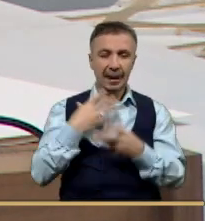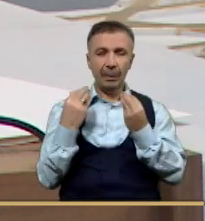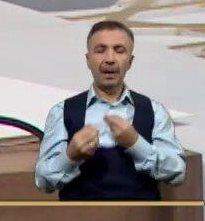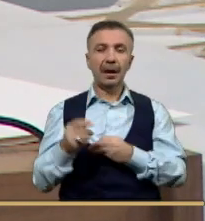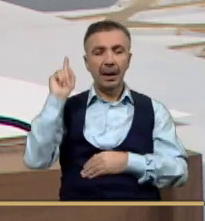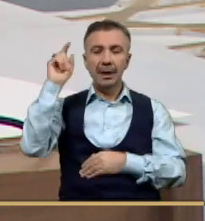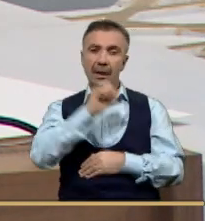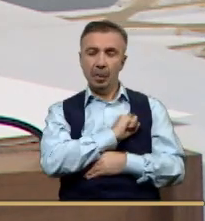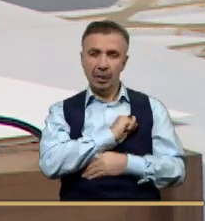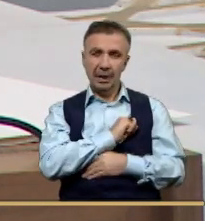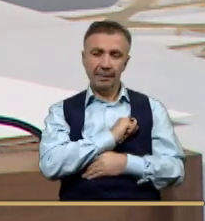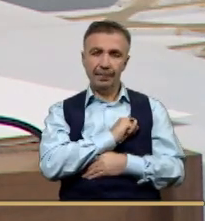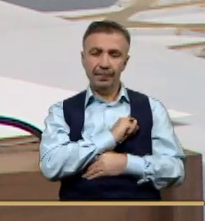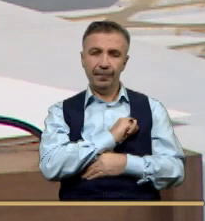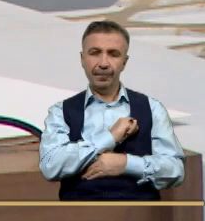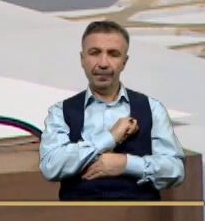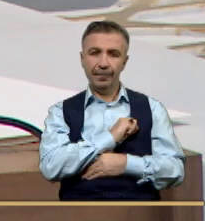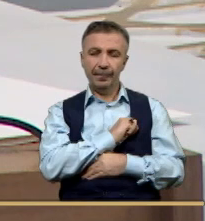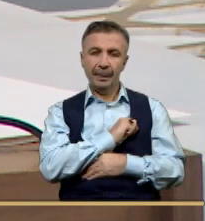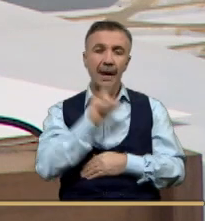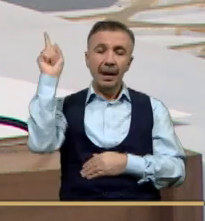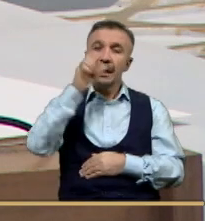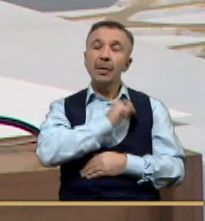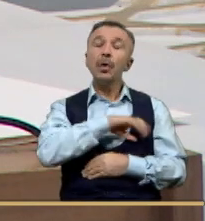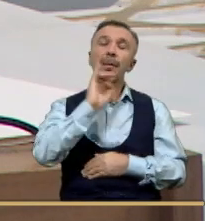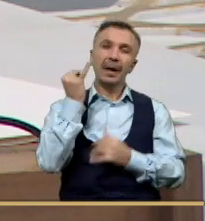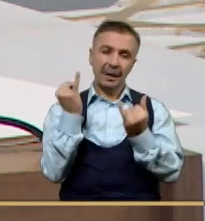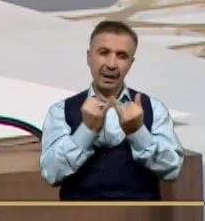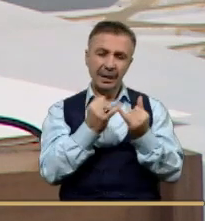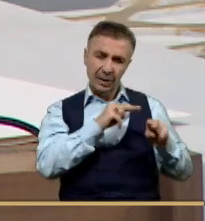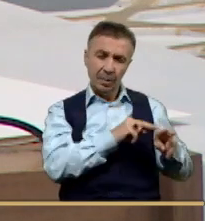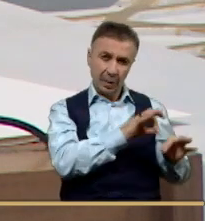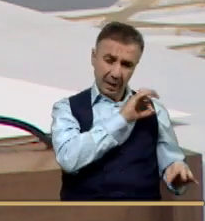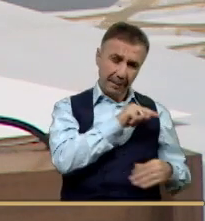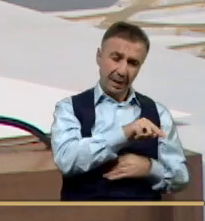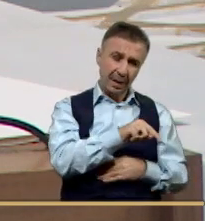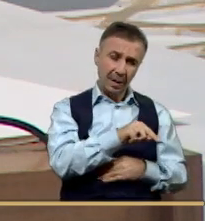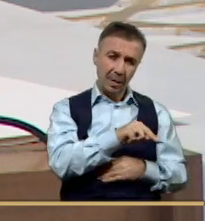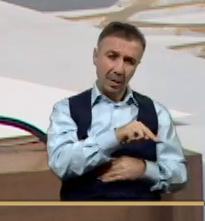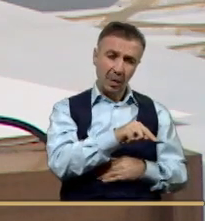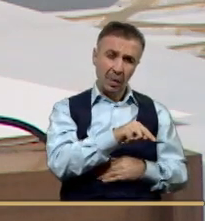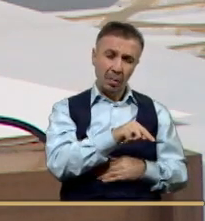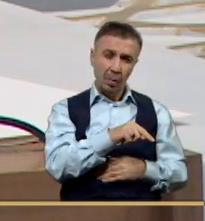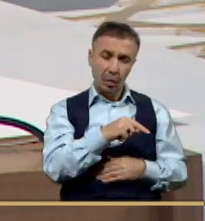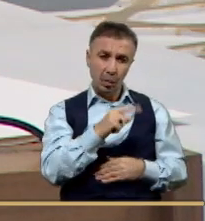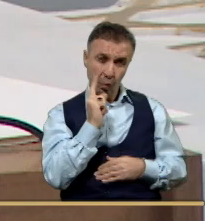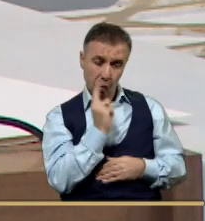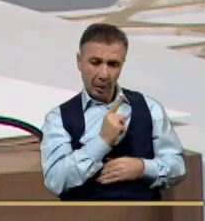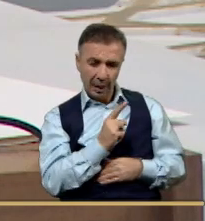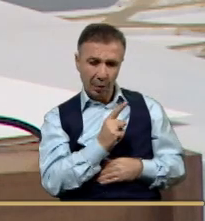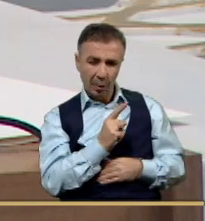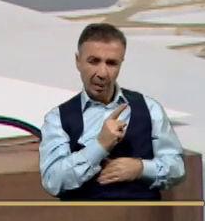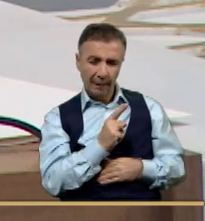alemlerin Rabbi olan Allah'tan korkmayan kardeşi, bütün bu uyarılara rağmen